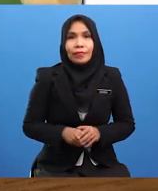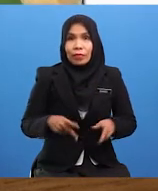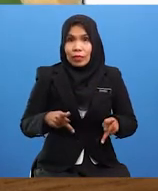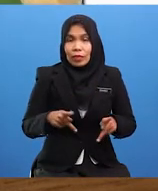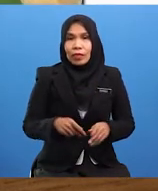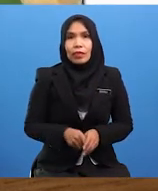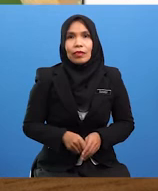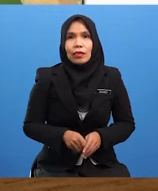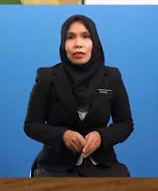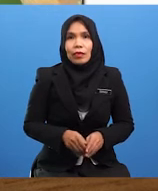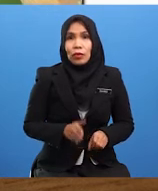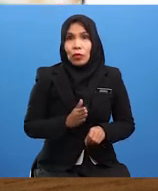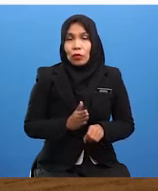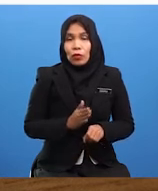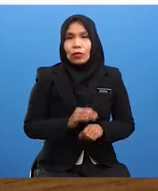pendua,